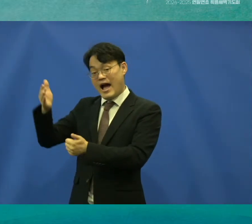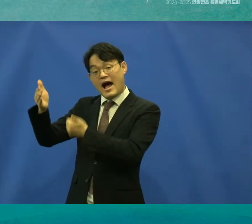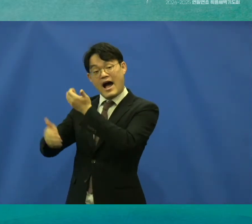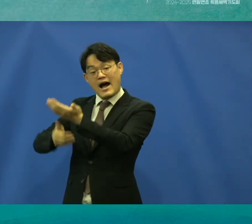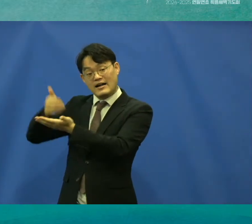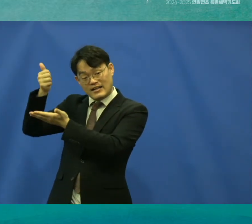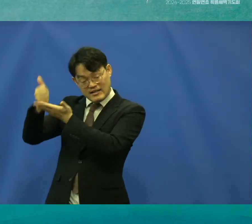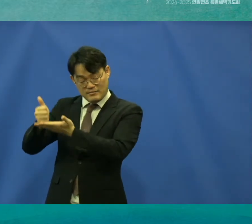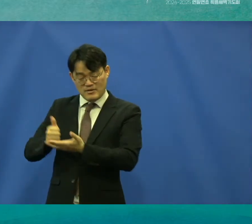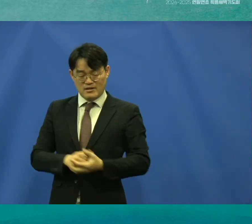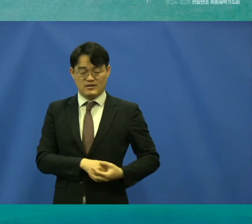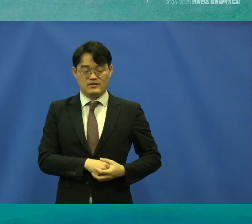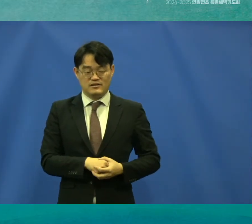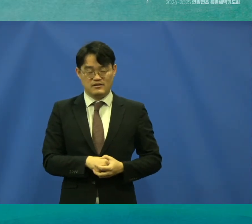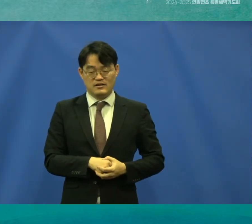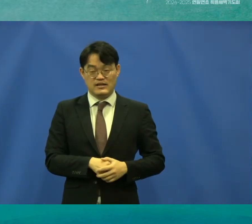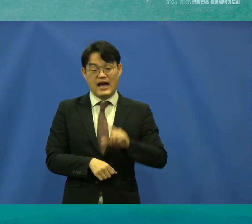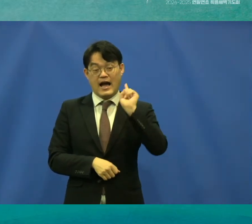이루실지 nobody know.